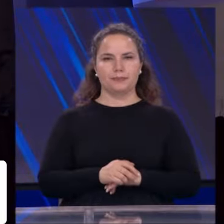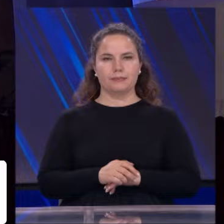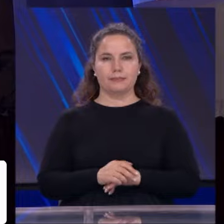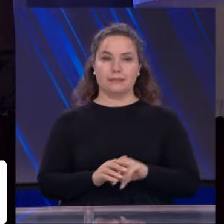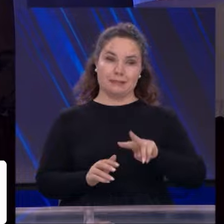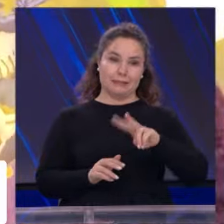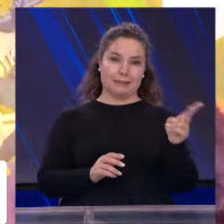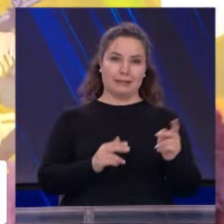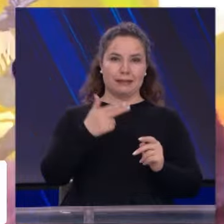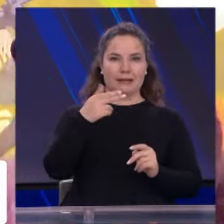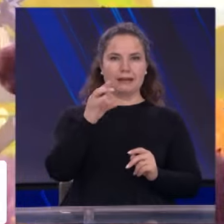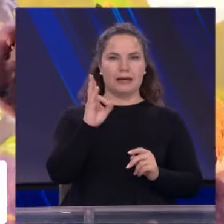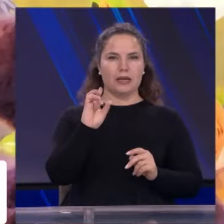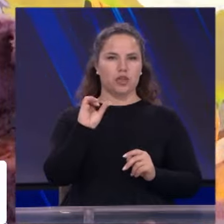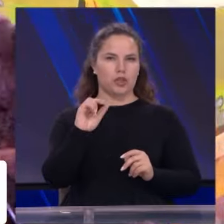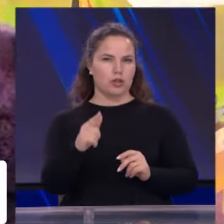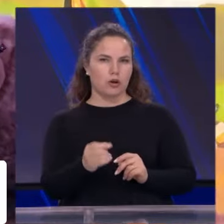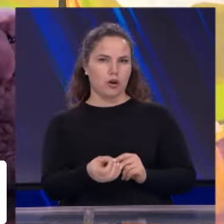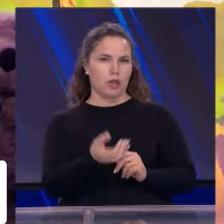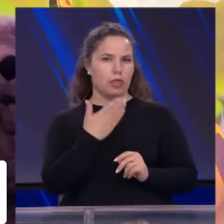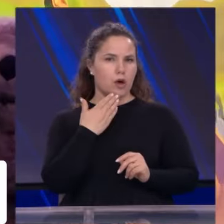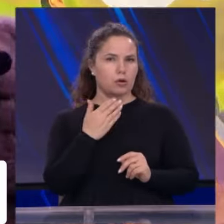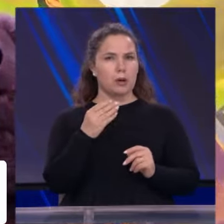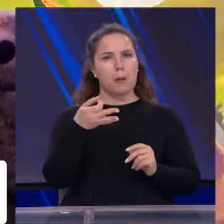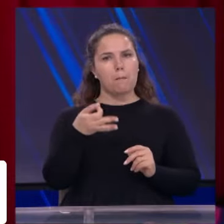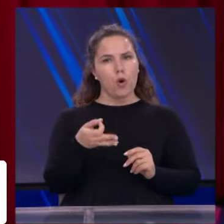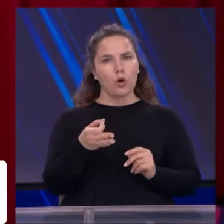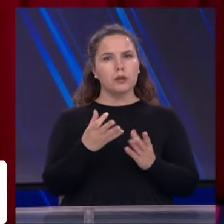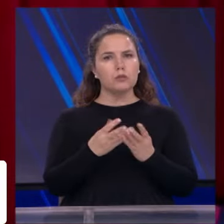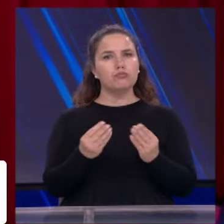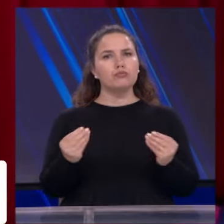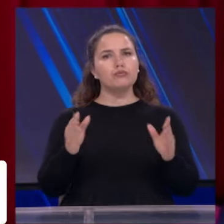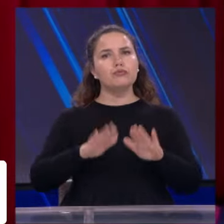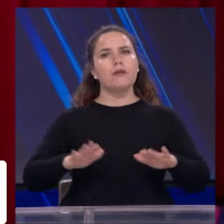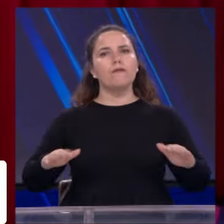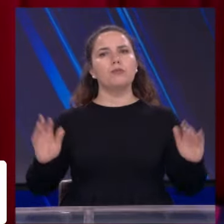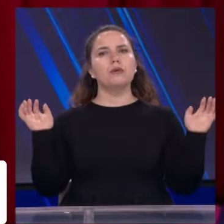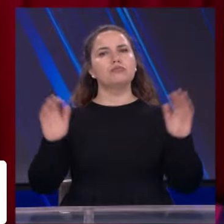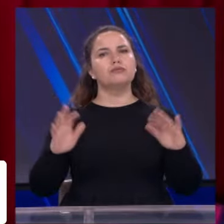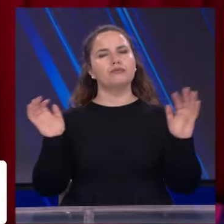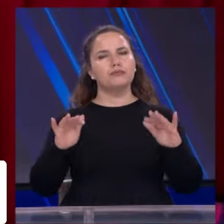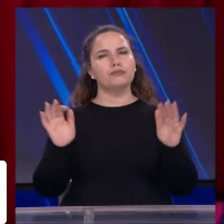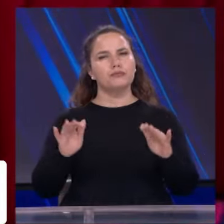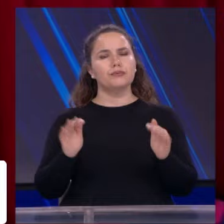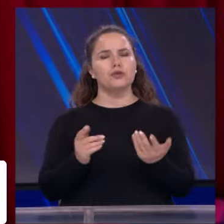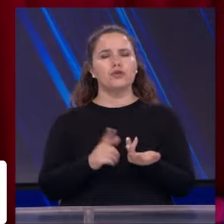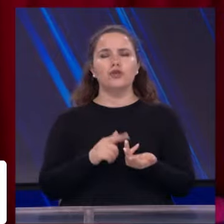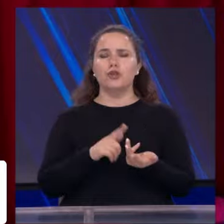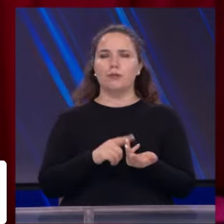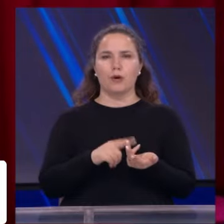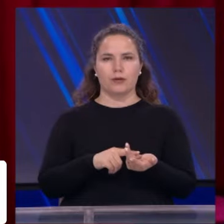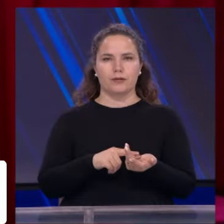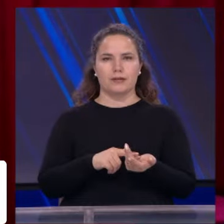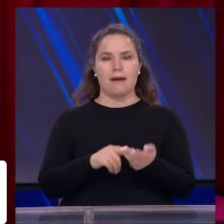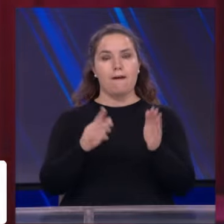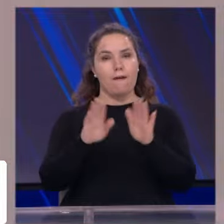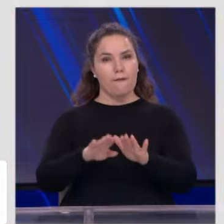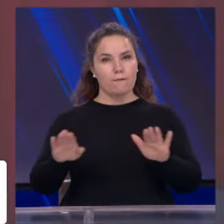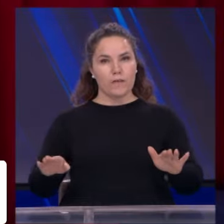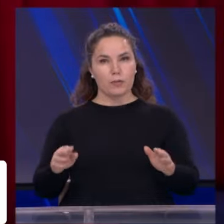Costa, Teatri Kukullave vijon të ndiqet me mjaft interes nga të vegjlit. Vëmë re që fëmijët reaguan në shumë raste dhe vëmë re që ata ishin komplet të